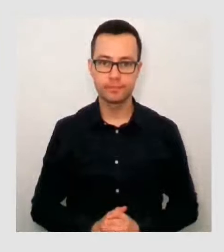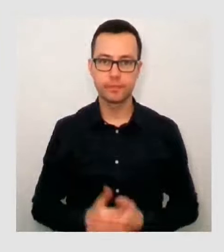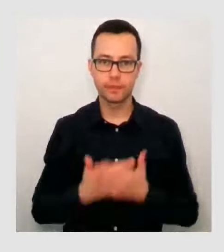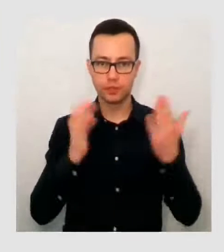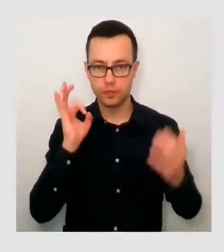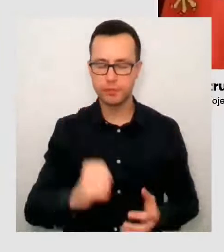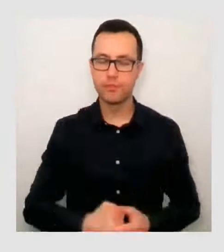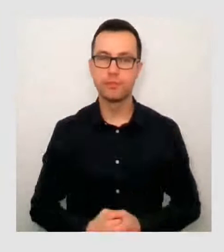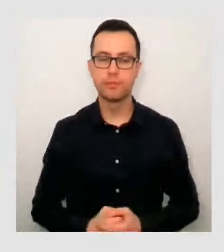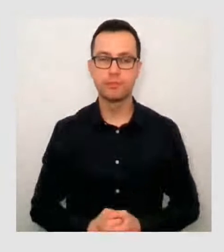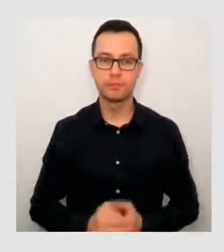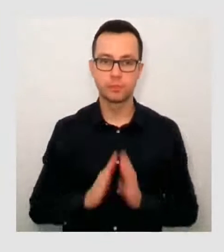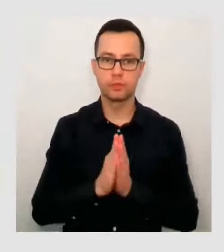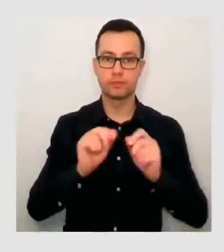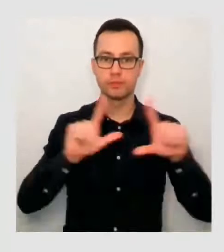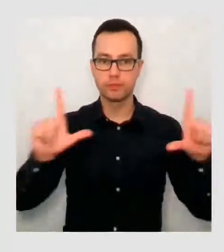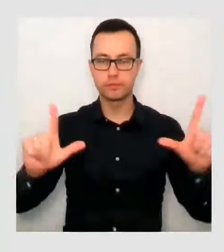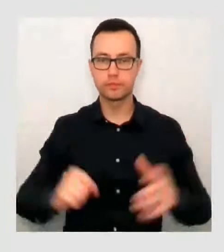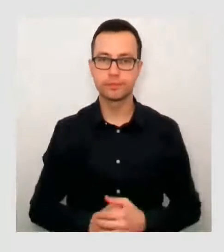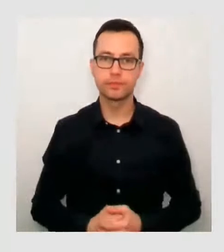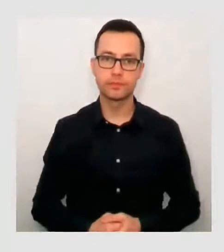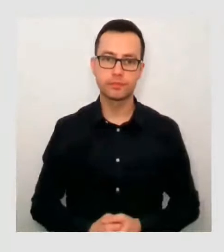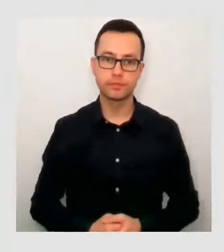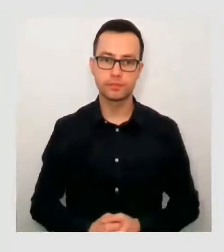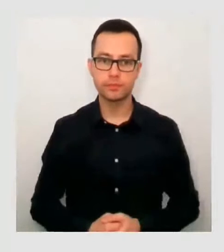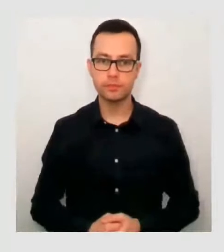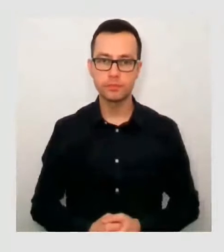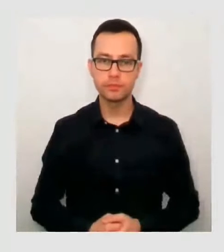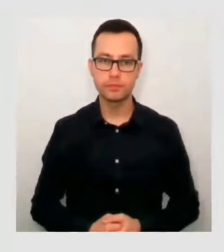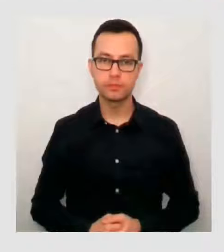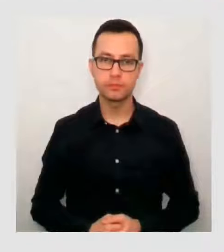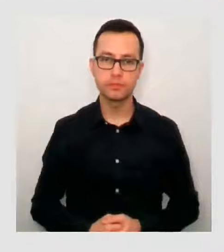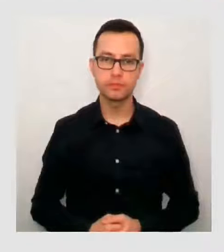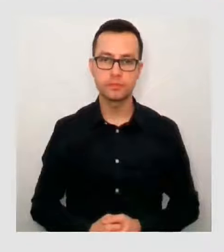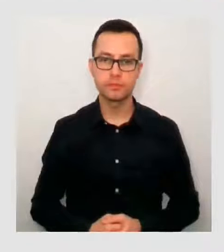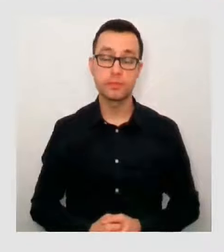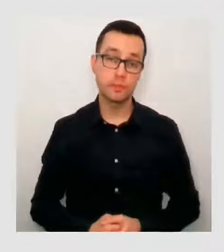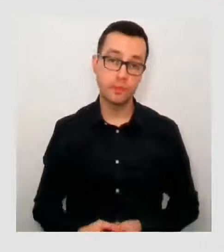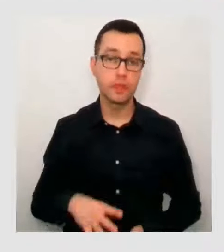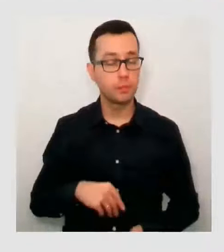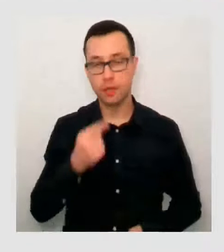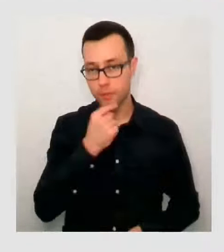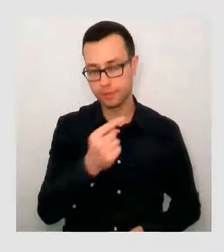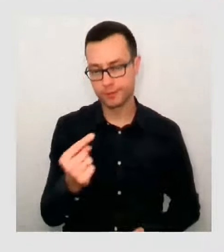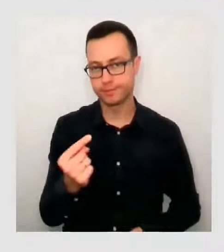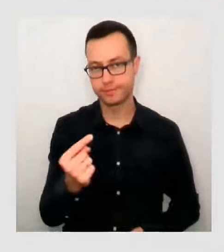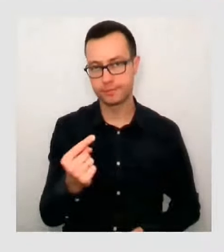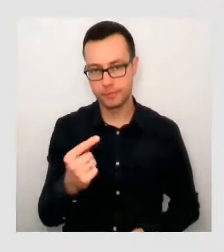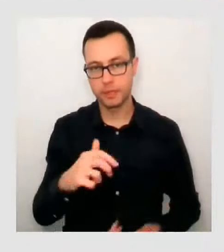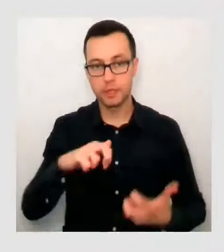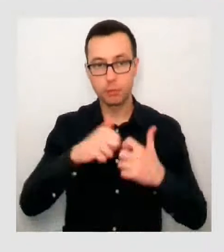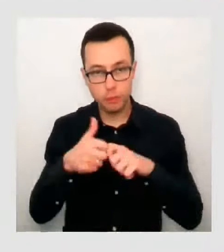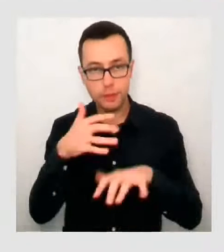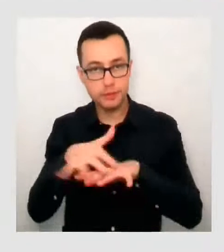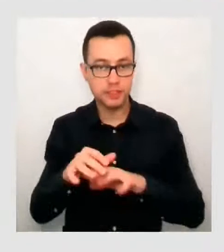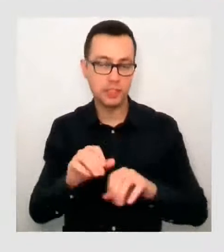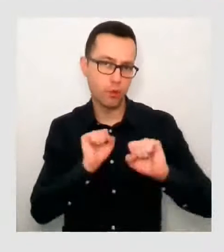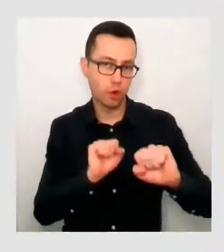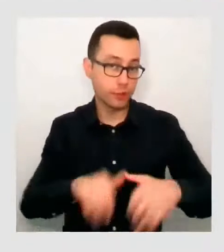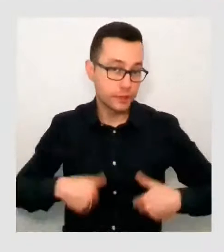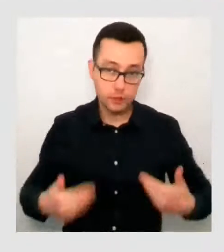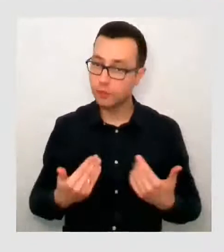Dzień dobry, ja proszę o uruchomienie prezentacji, którą tam przesłałem. Proszę Państwa, no mogę powiedzieć tak, że właściwie problemy systemu ochrony zdrowia w Polsce to